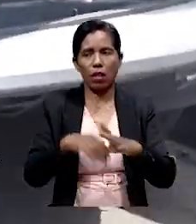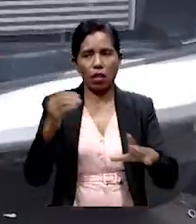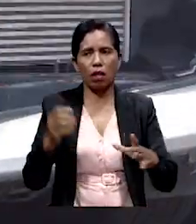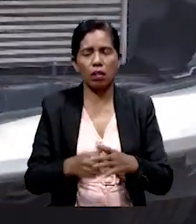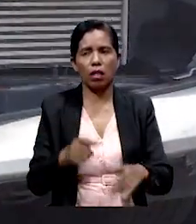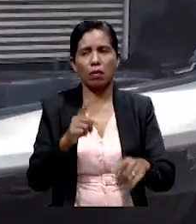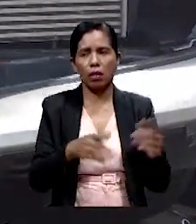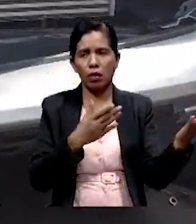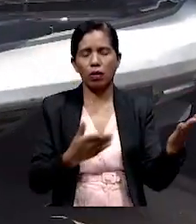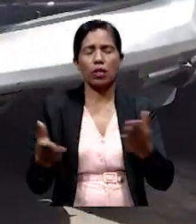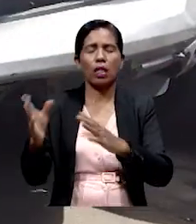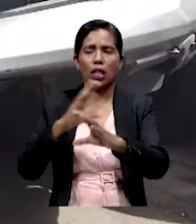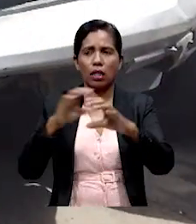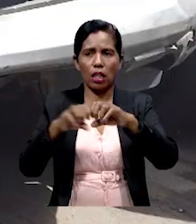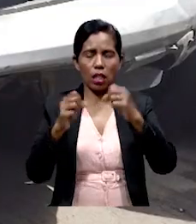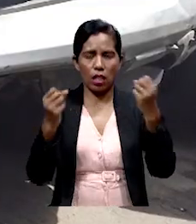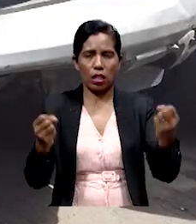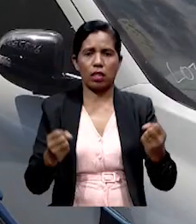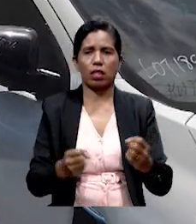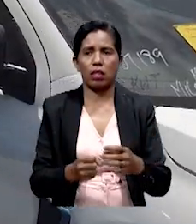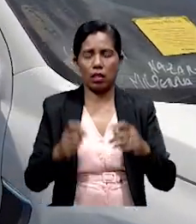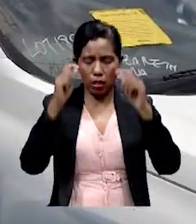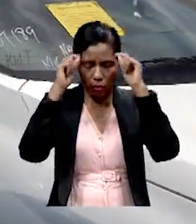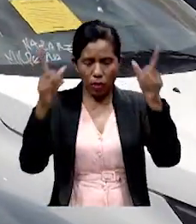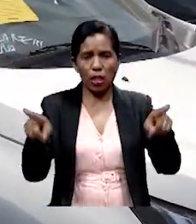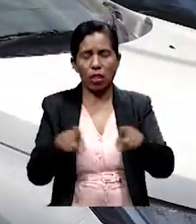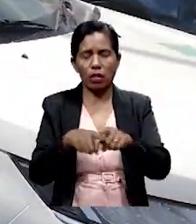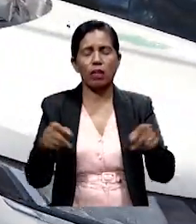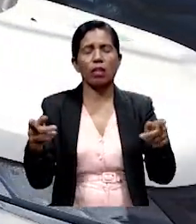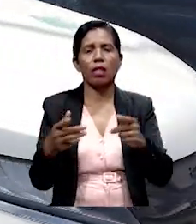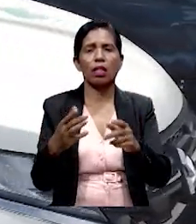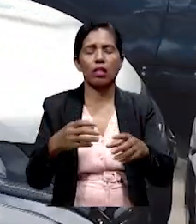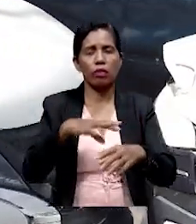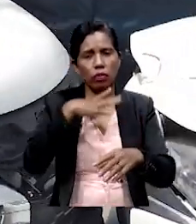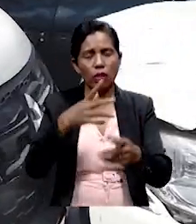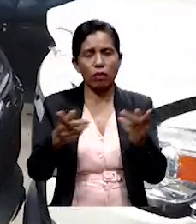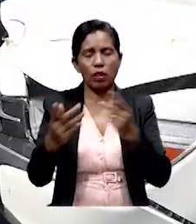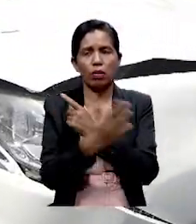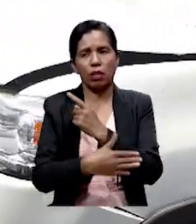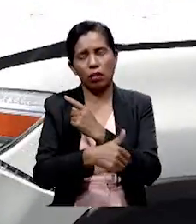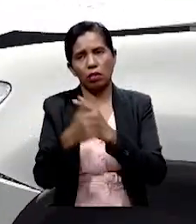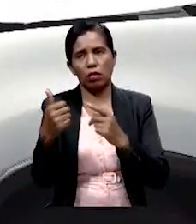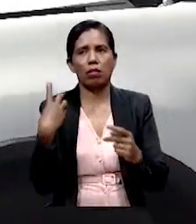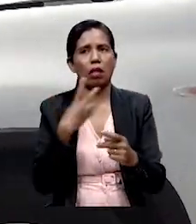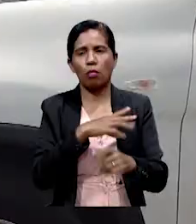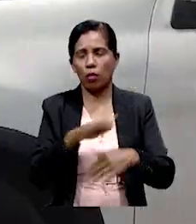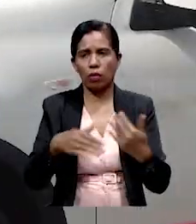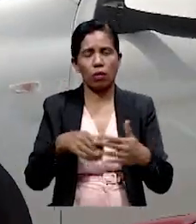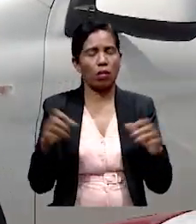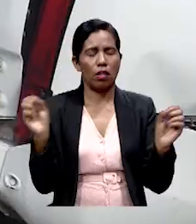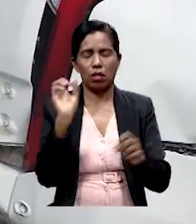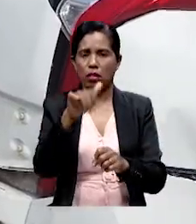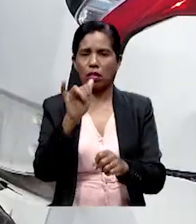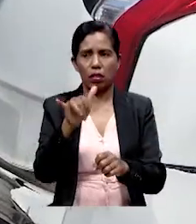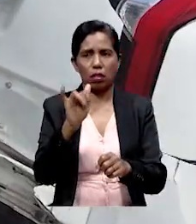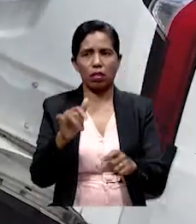file kereta sokata serde mah itu pes Timor Saifal sampan nasam self ini nih ini ya ini nih ame apa ti lasi tau buat nih kan ame